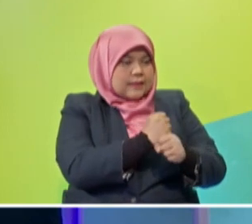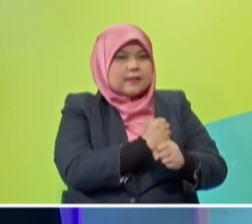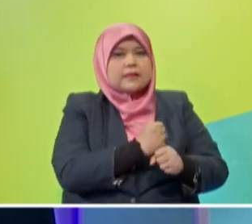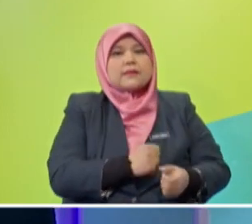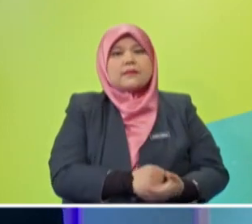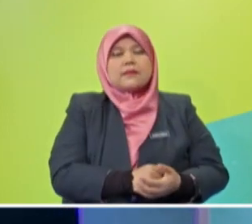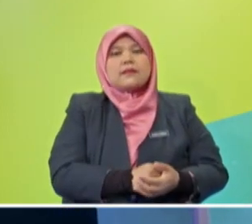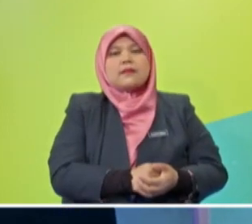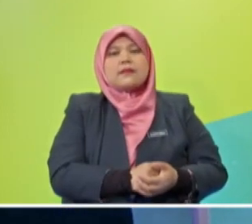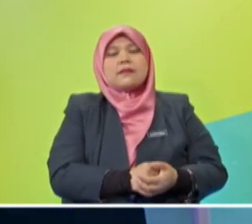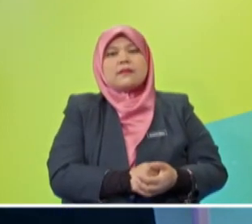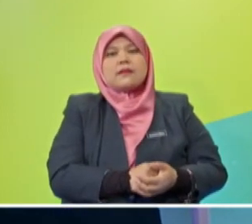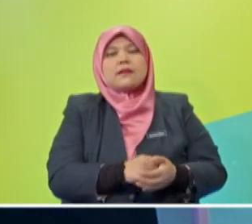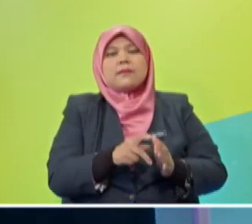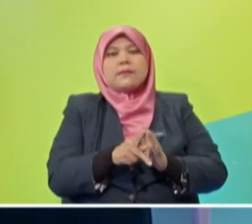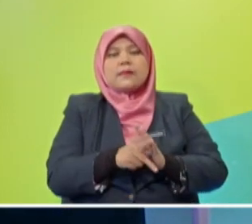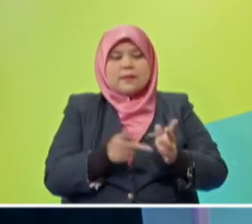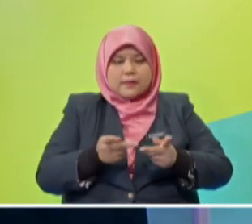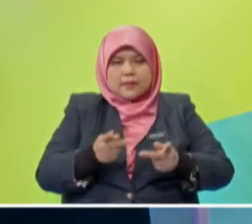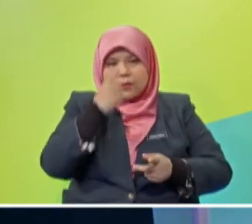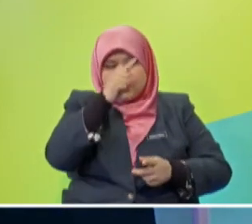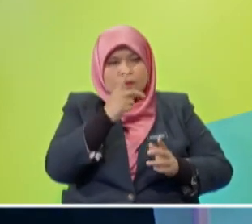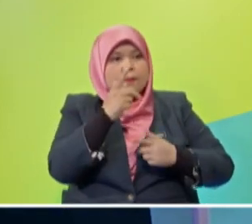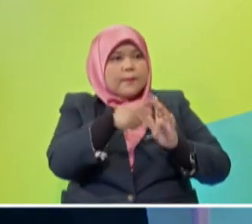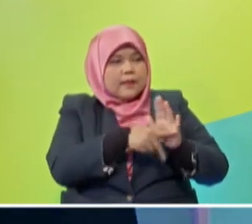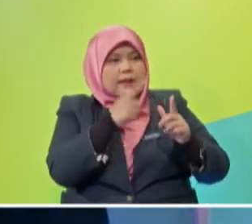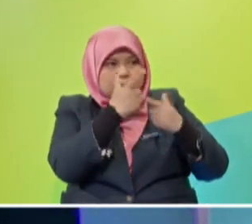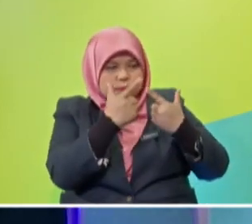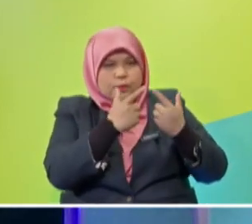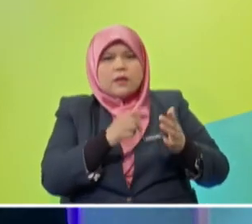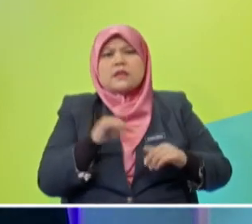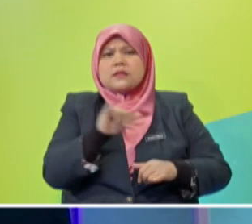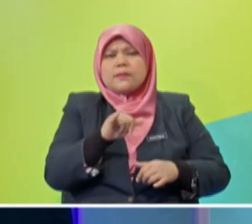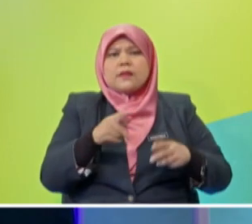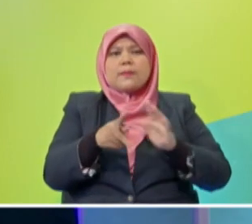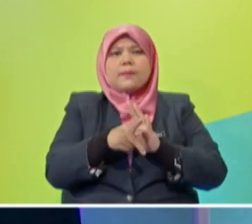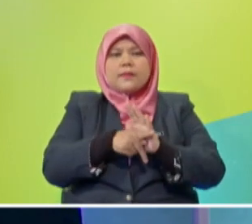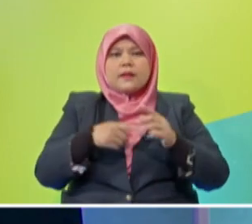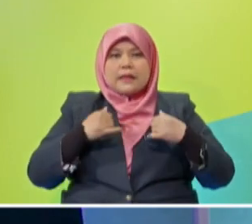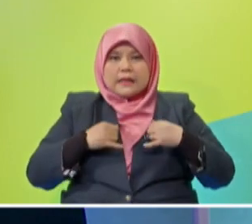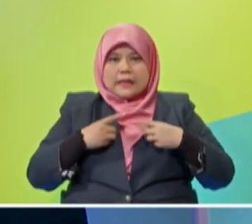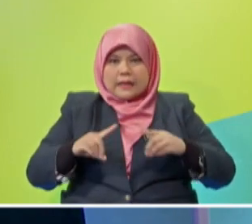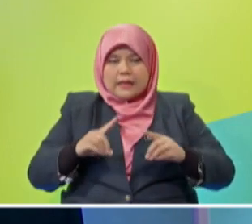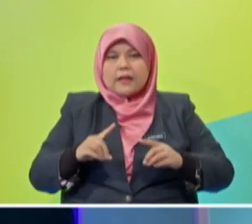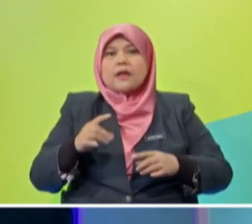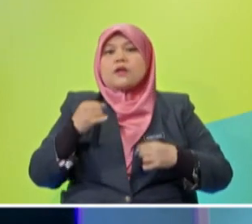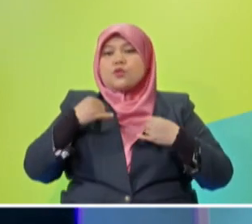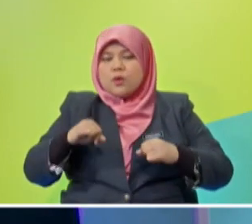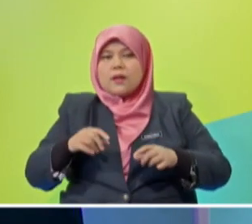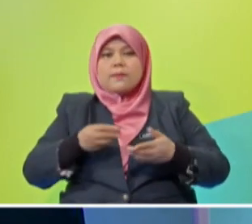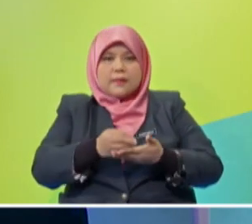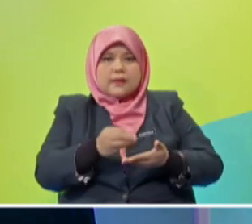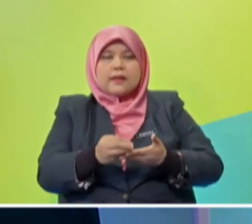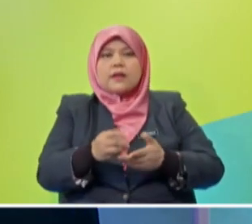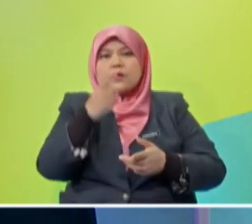memberi perkhidmatan kepada pelancong tersebut. Sama jugalah untuk aktiviti perdagangan. Okey, perdagangan tu dia melibatkan urusan jual belilah.